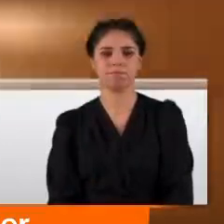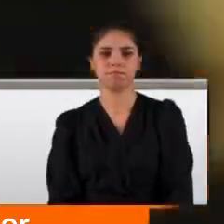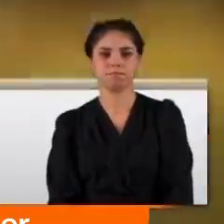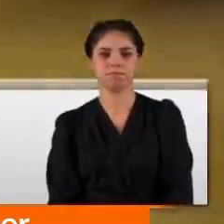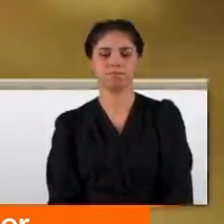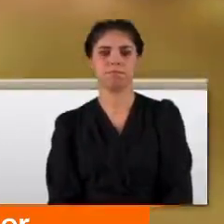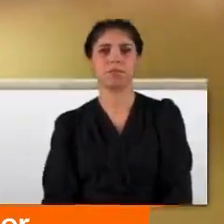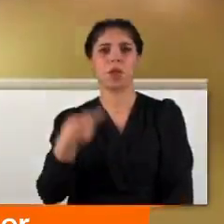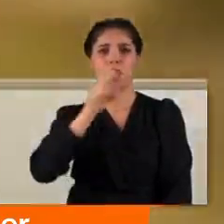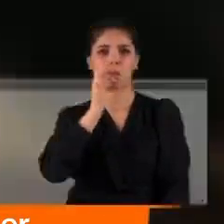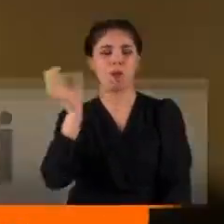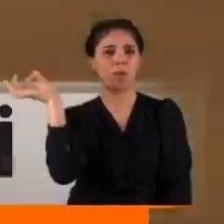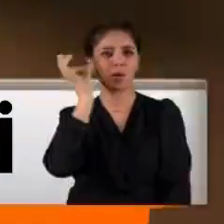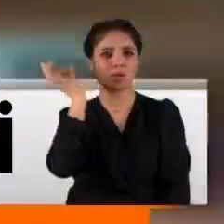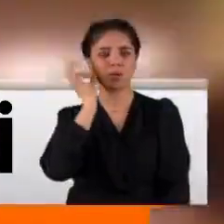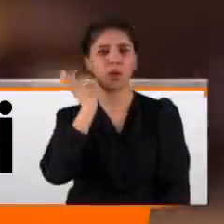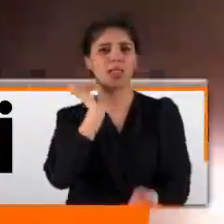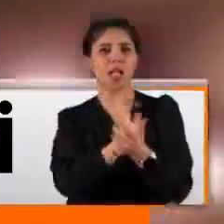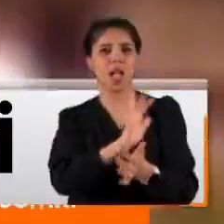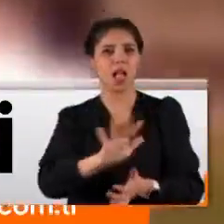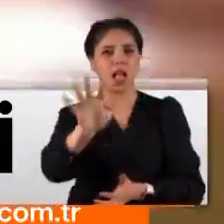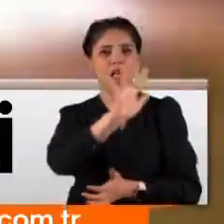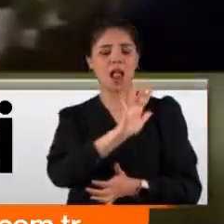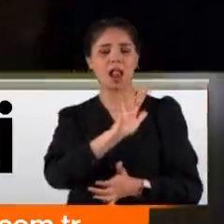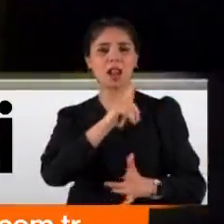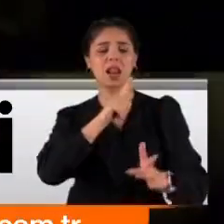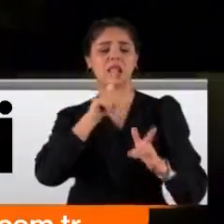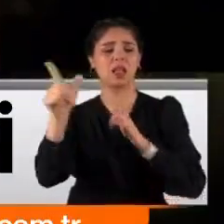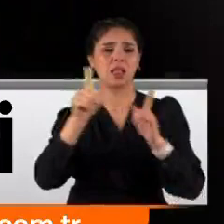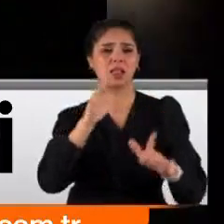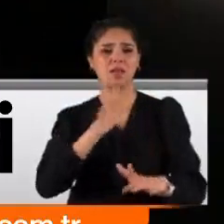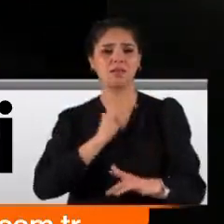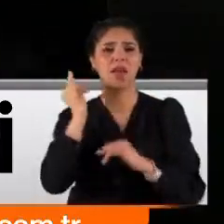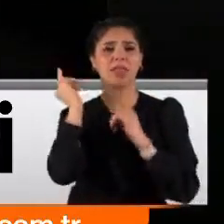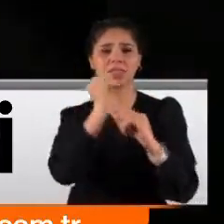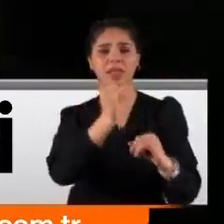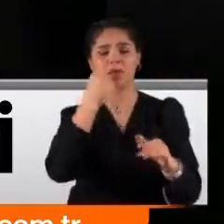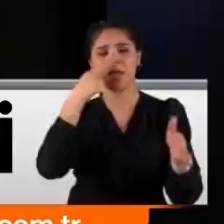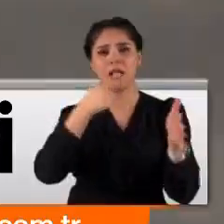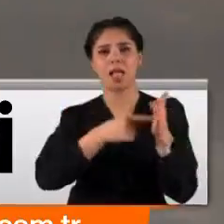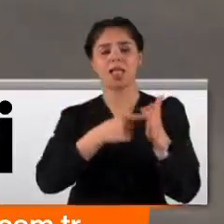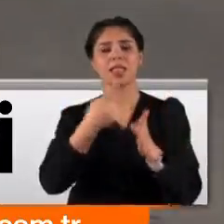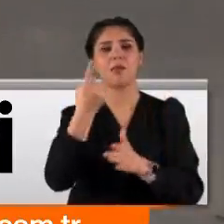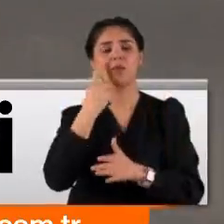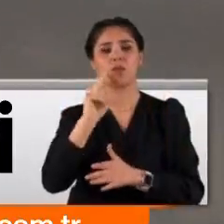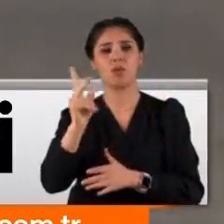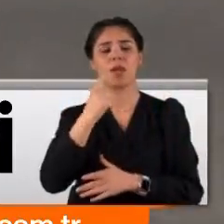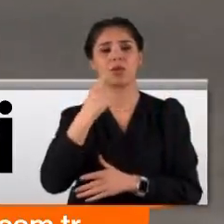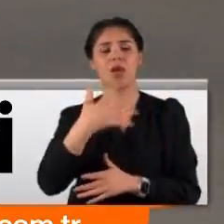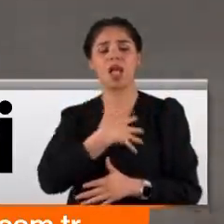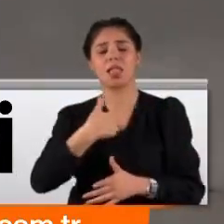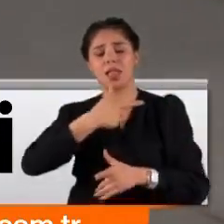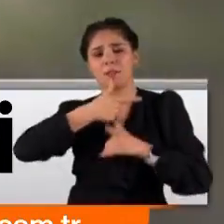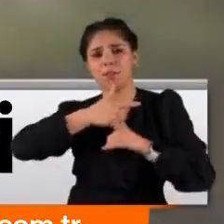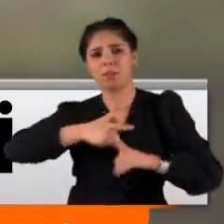ölüm haberini alan şikari'nin Ailesi yaşananlara isyan etti tepkilerinin odağında rejim vardı annenin feryadıysa